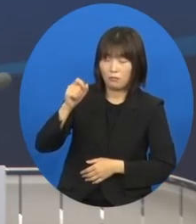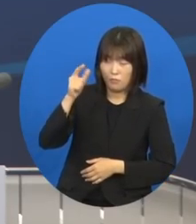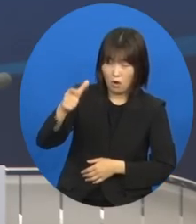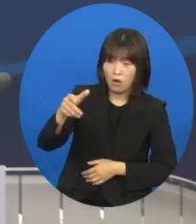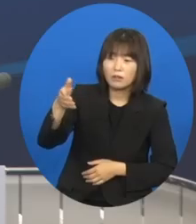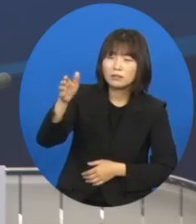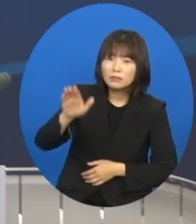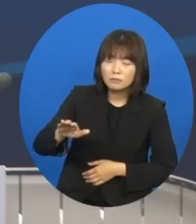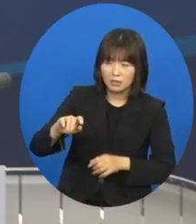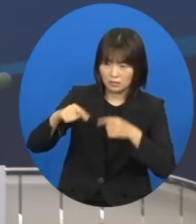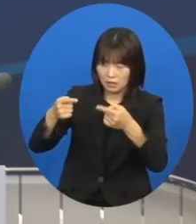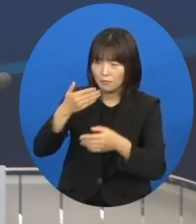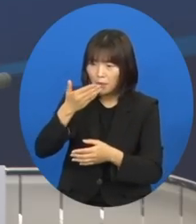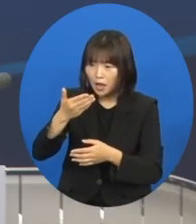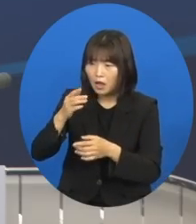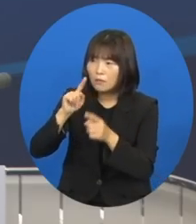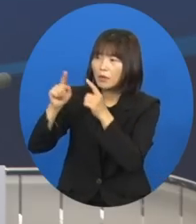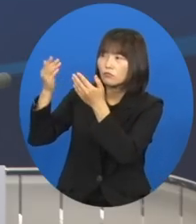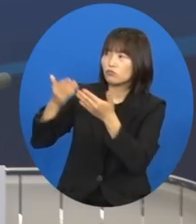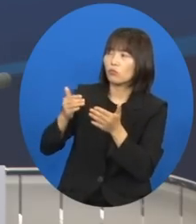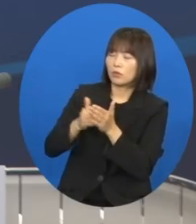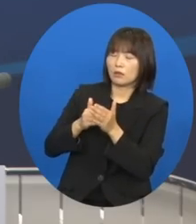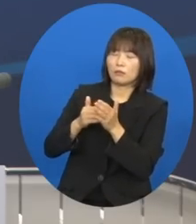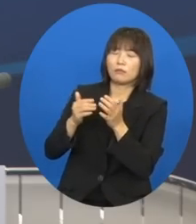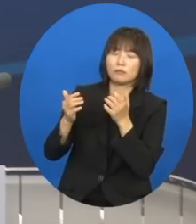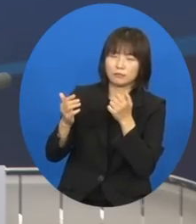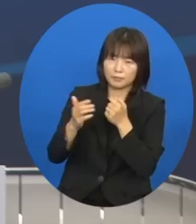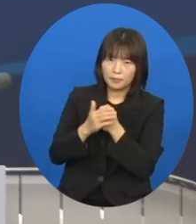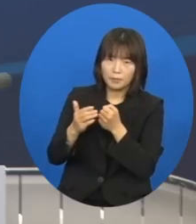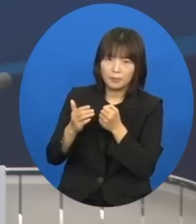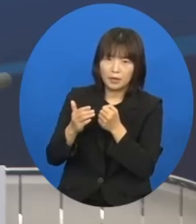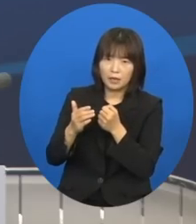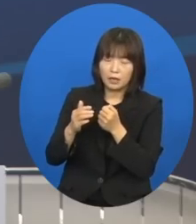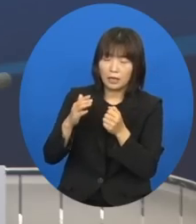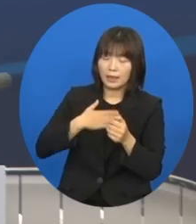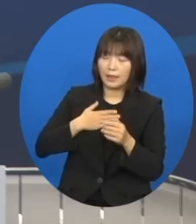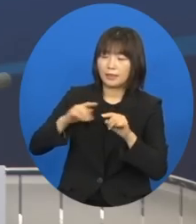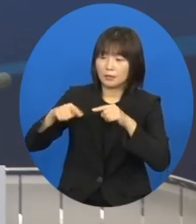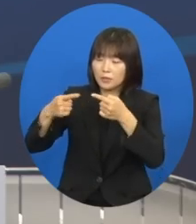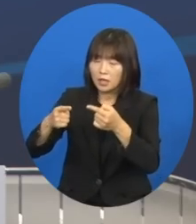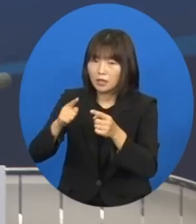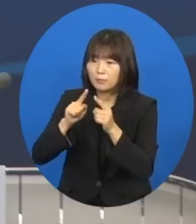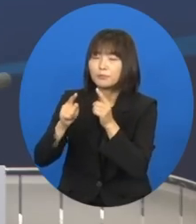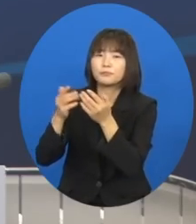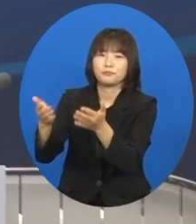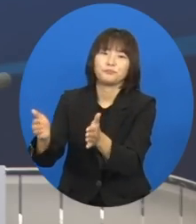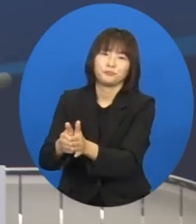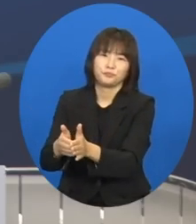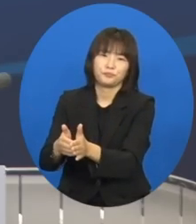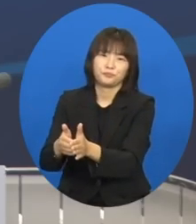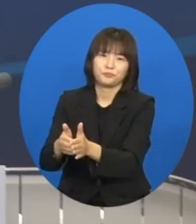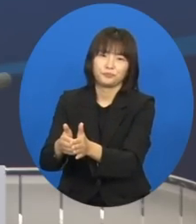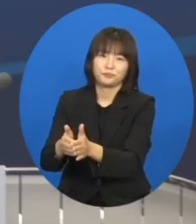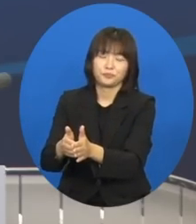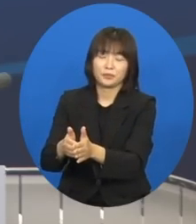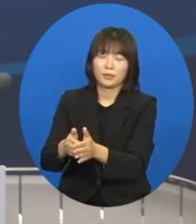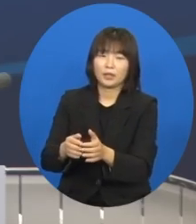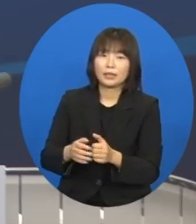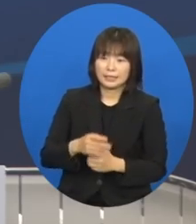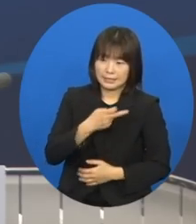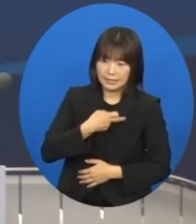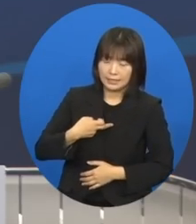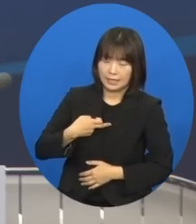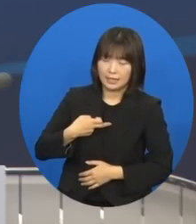했어요. 가겠다고. 근데 그 약속을 하고 나서 제가 어떻게 했어요? 엄청 기도하고